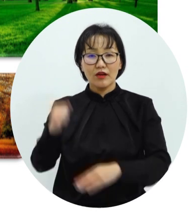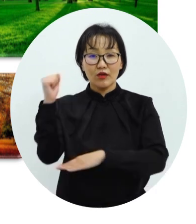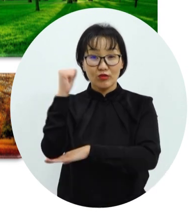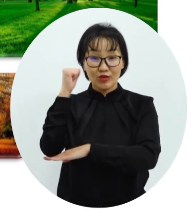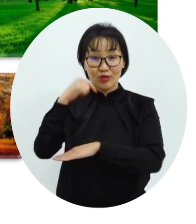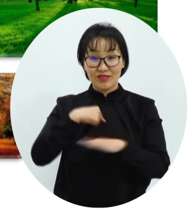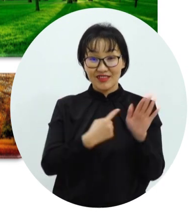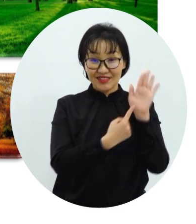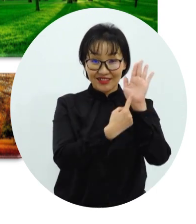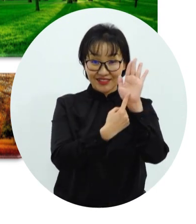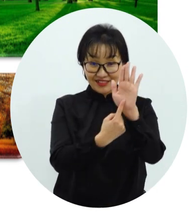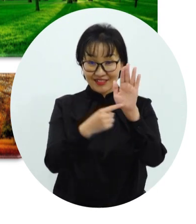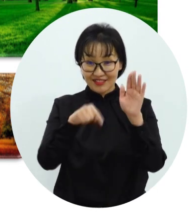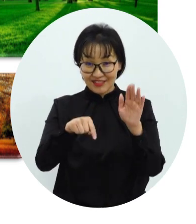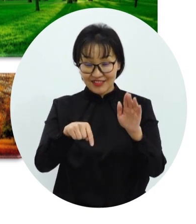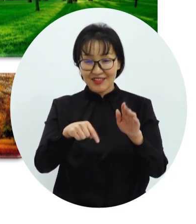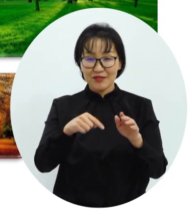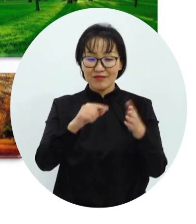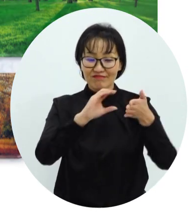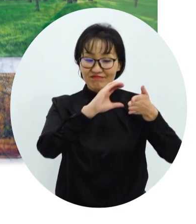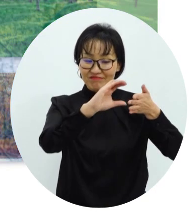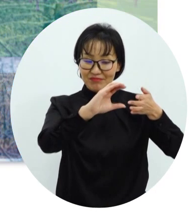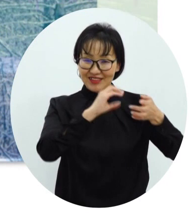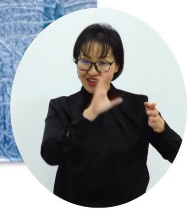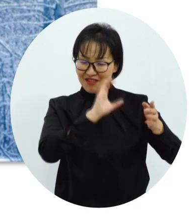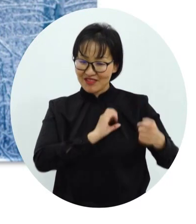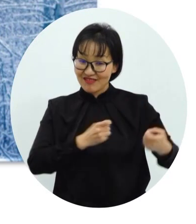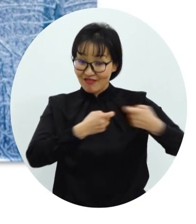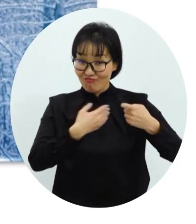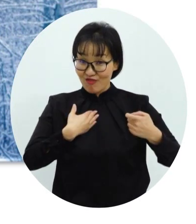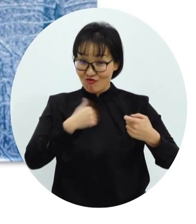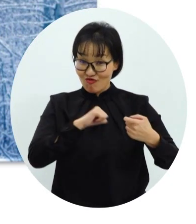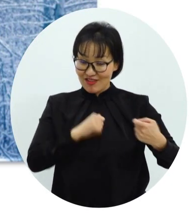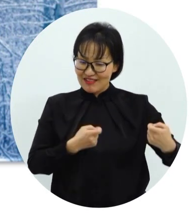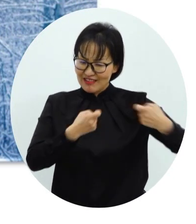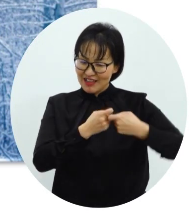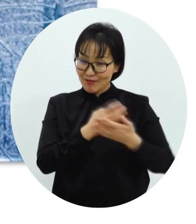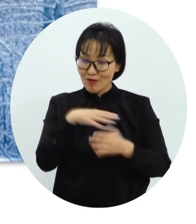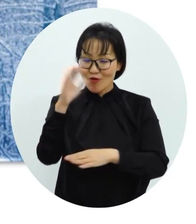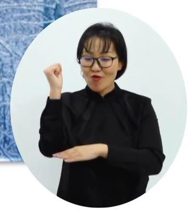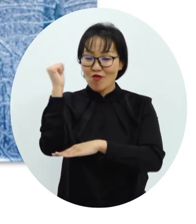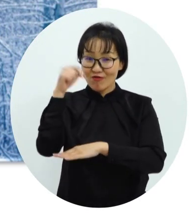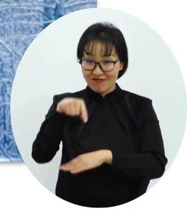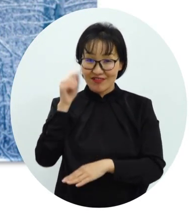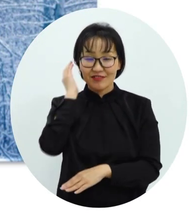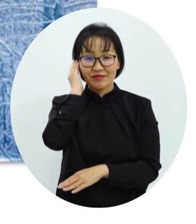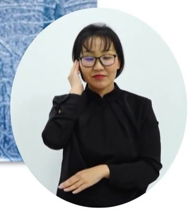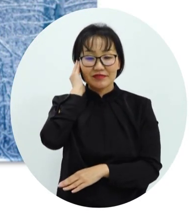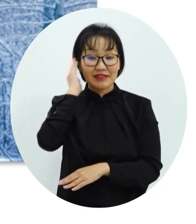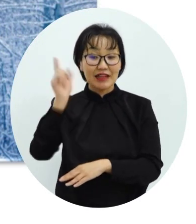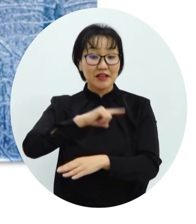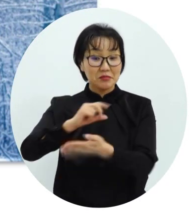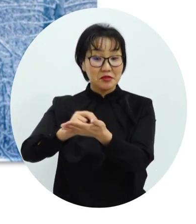Өвлийн үлэрлийг илэрхийлсэн бадаг хамгийн их таалагдсан. За, багш нь та эдийг бичиж байгаа хооронд тэр бадгийг уншижээ.